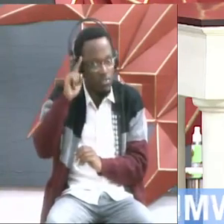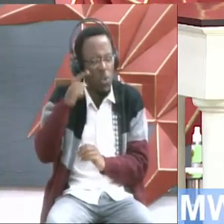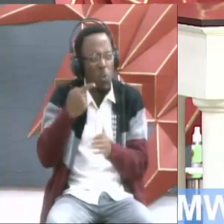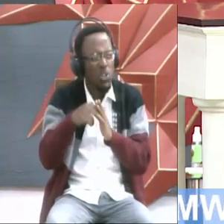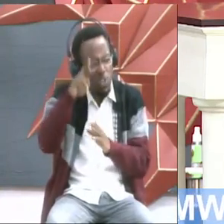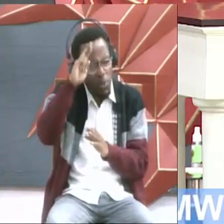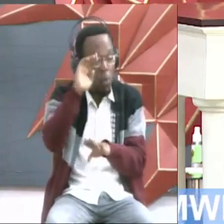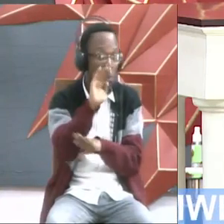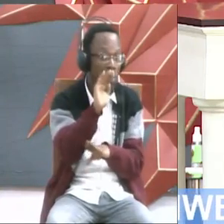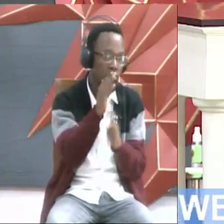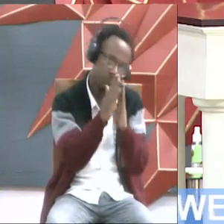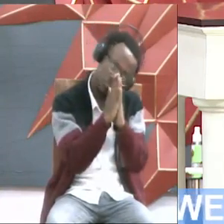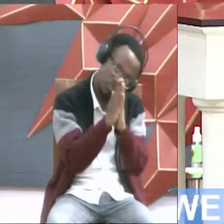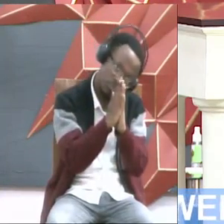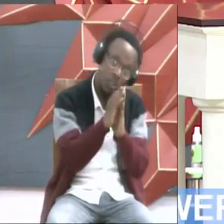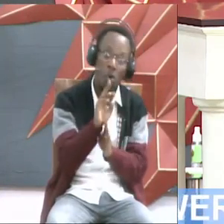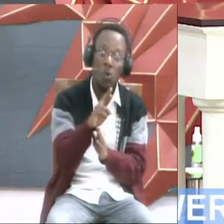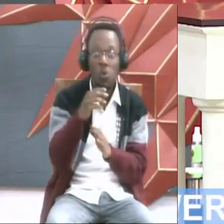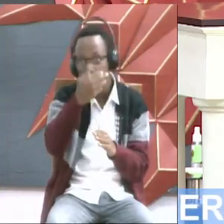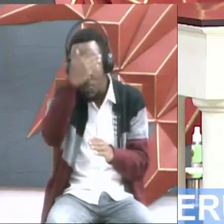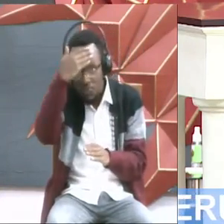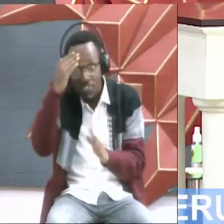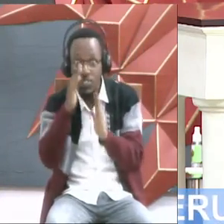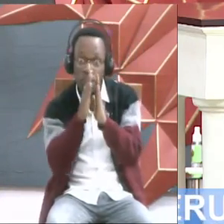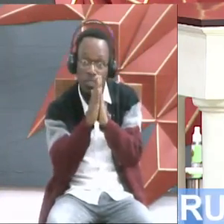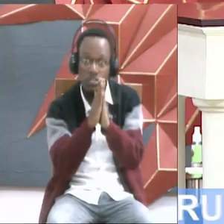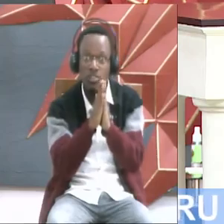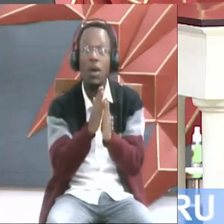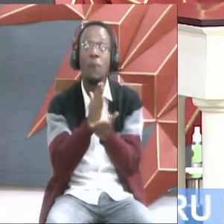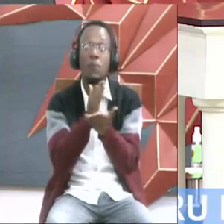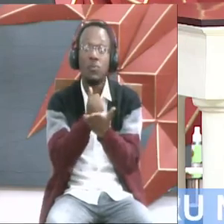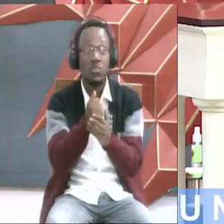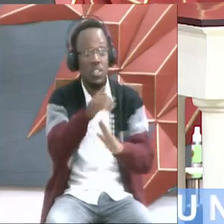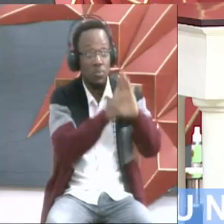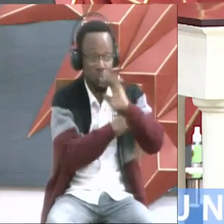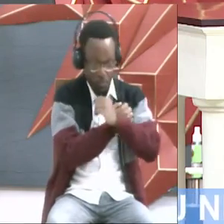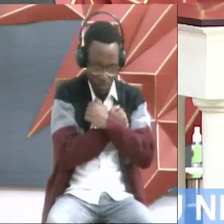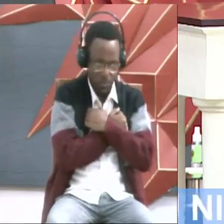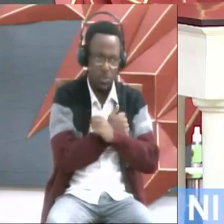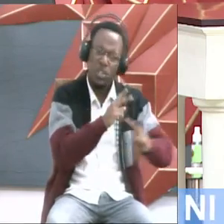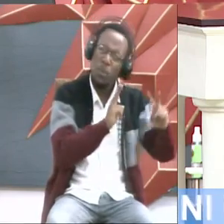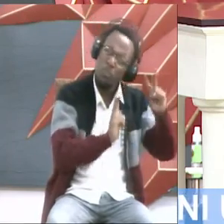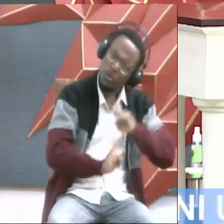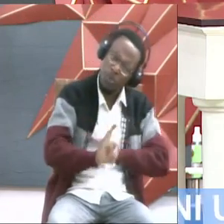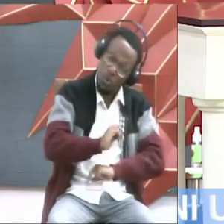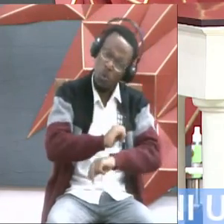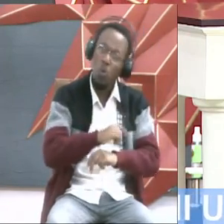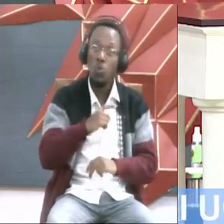n'ivyo mutibutse gusaba amen kuko Imana ikunda abakunda